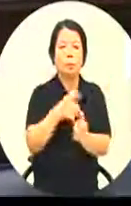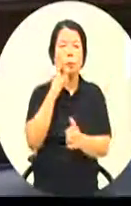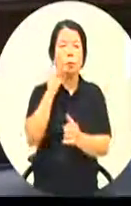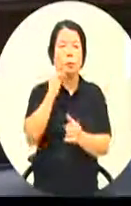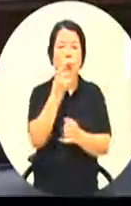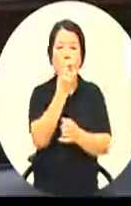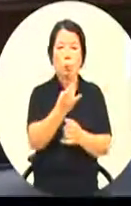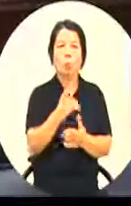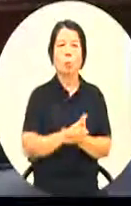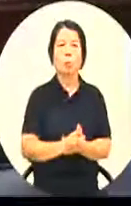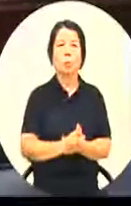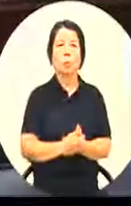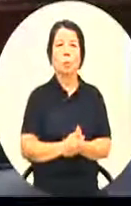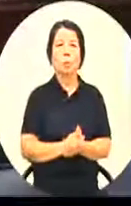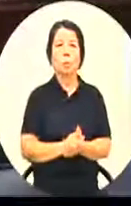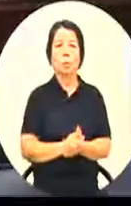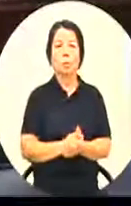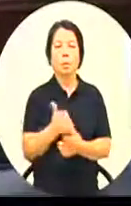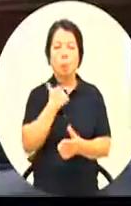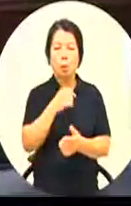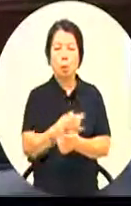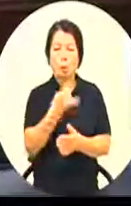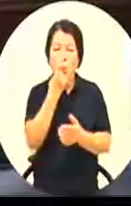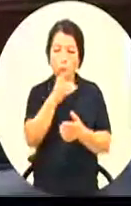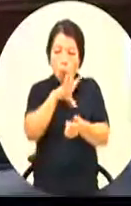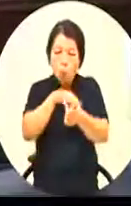这个其实学语言，